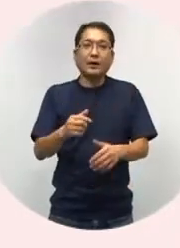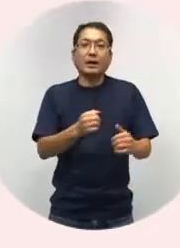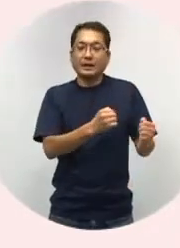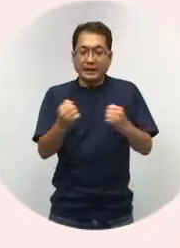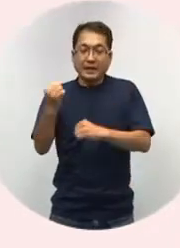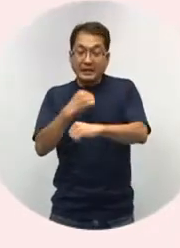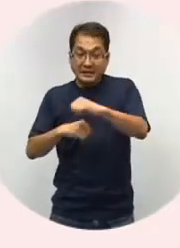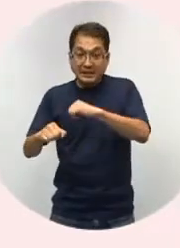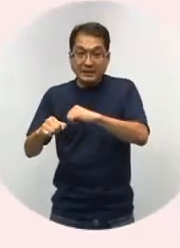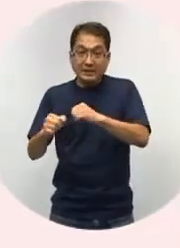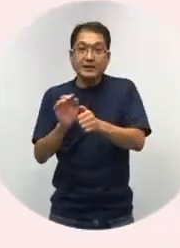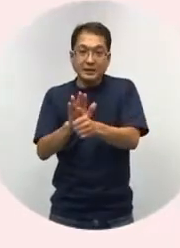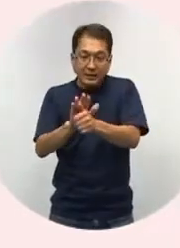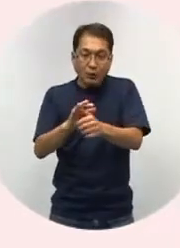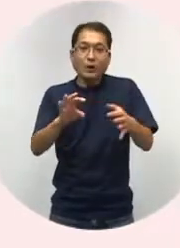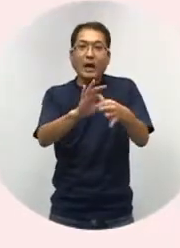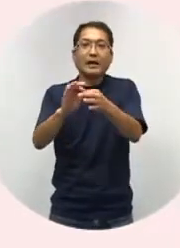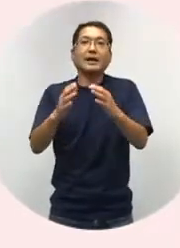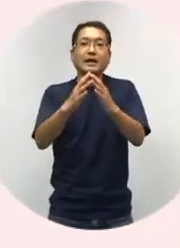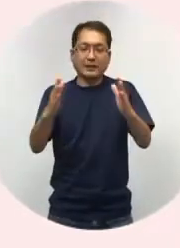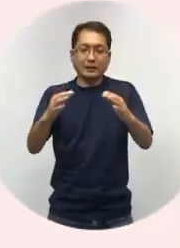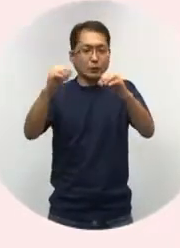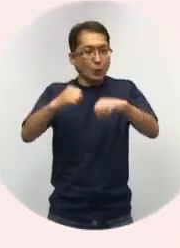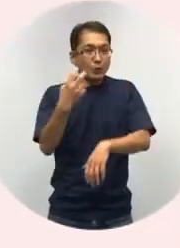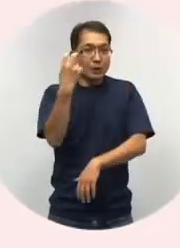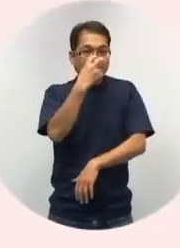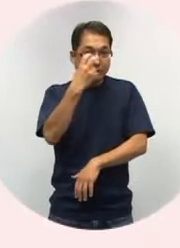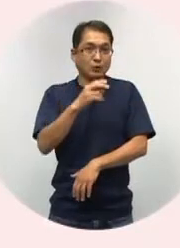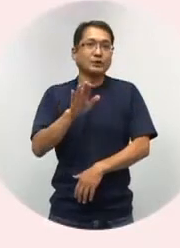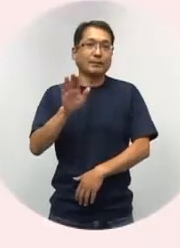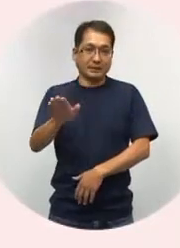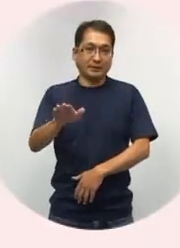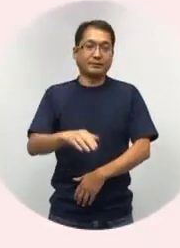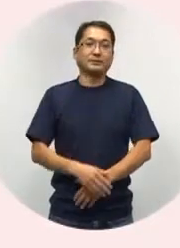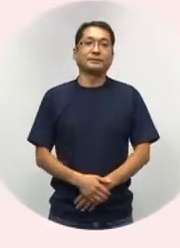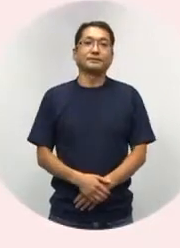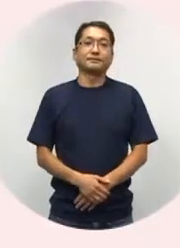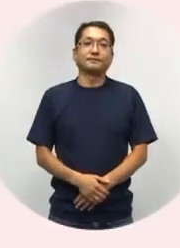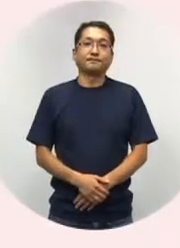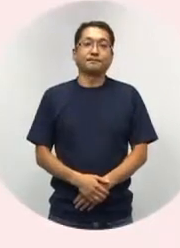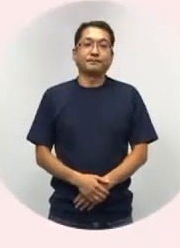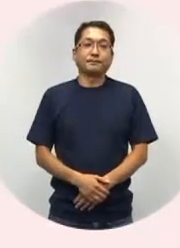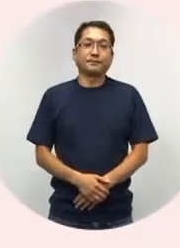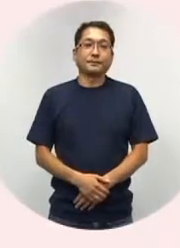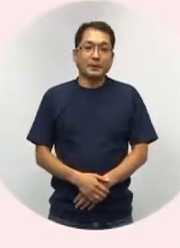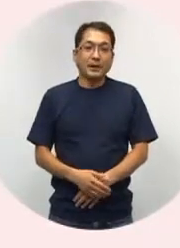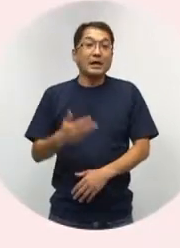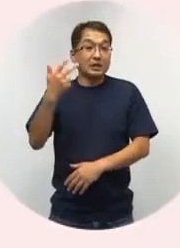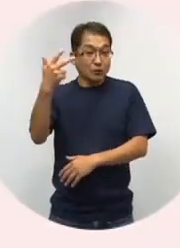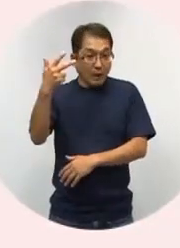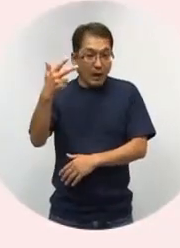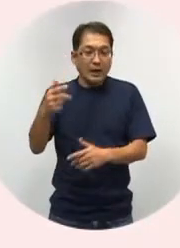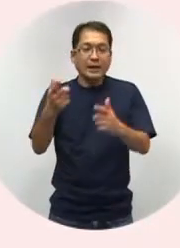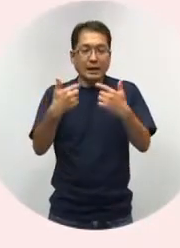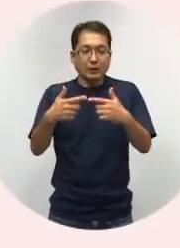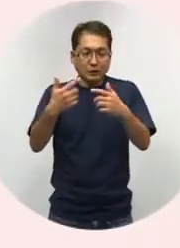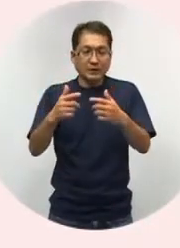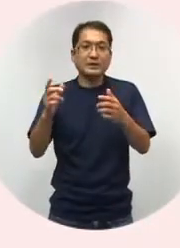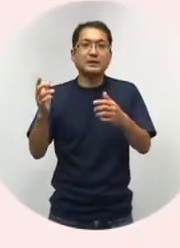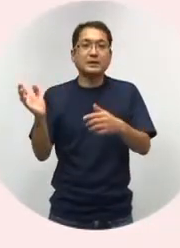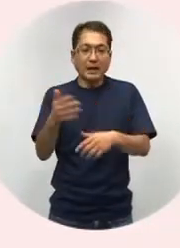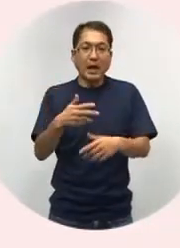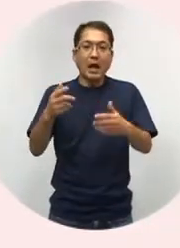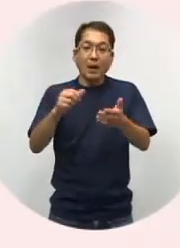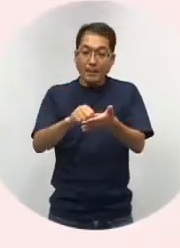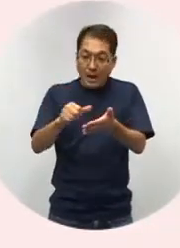関係者への情報提供の同意確認を行っています。そして市は平常時から名簿の提